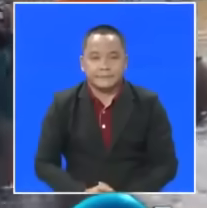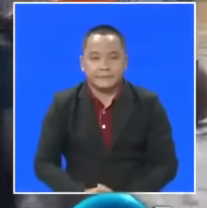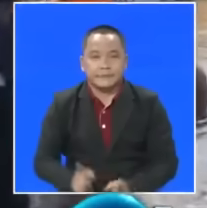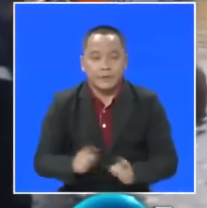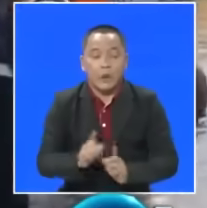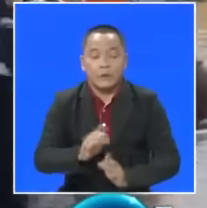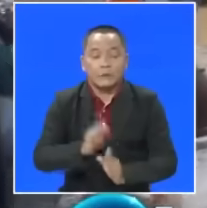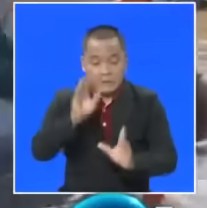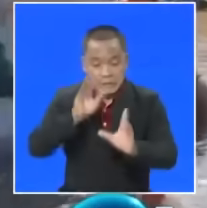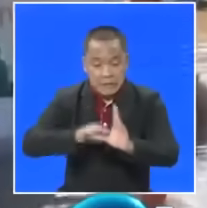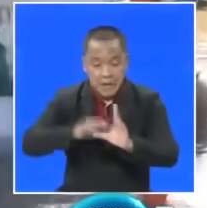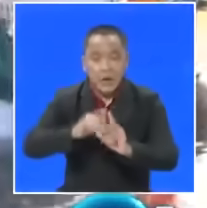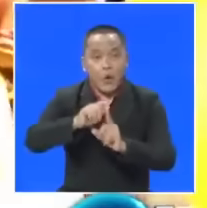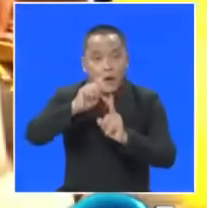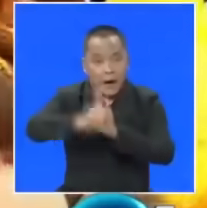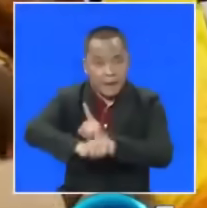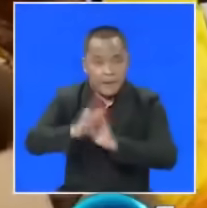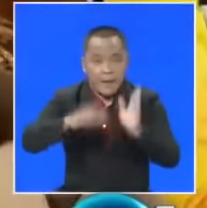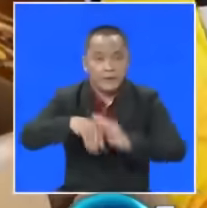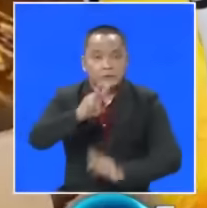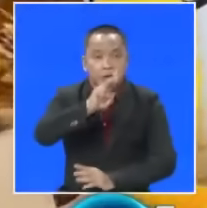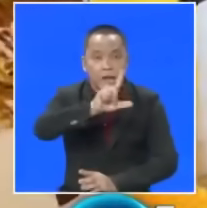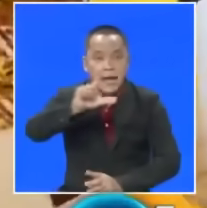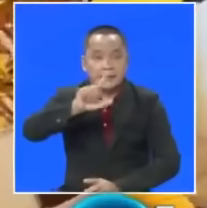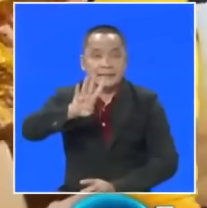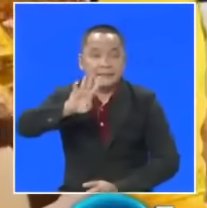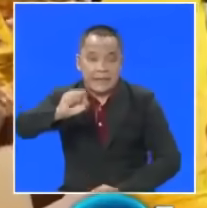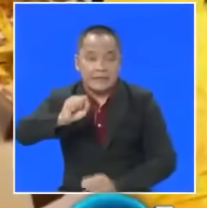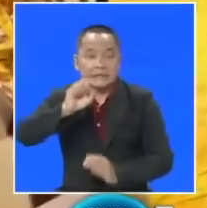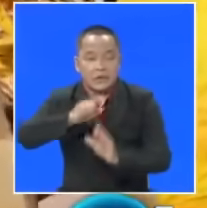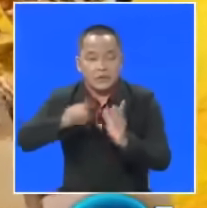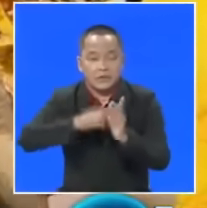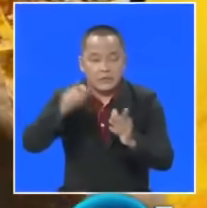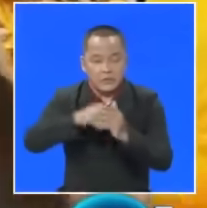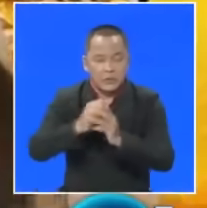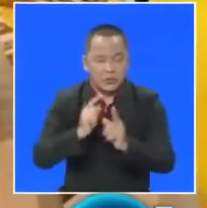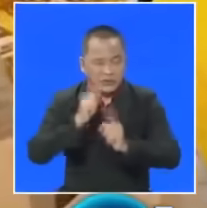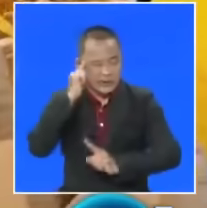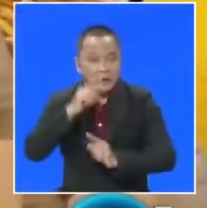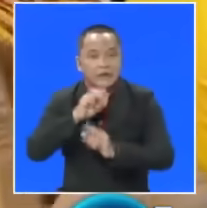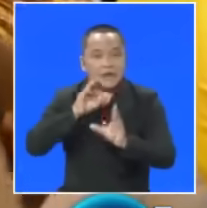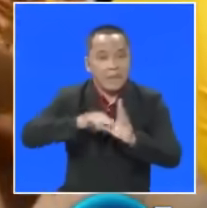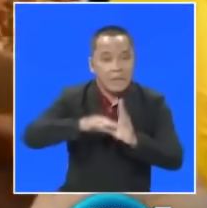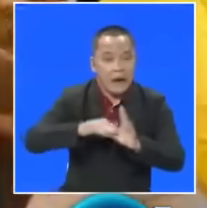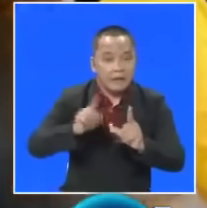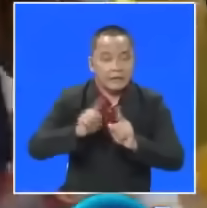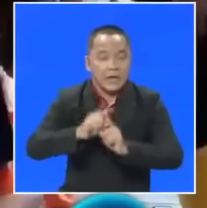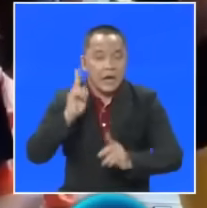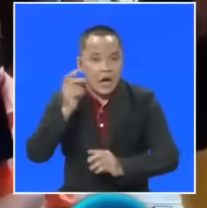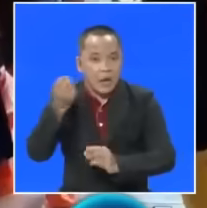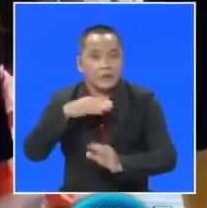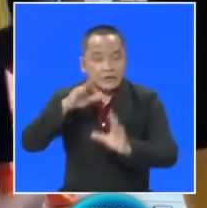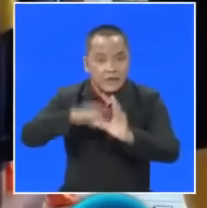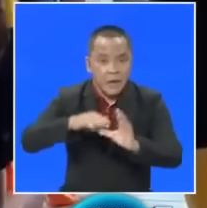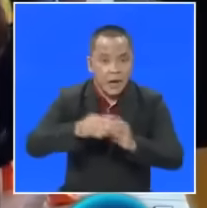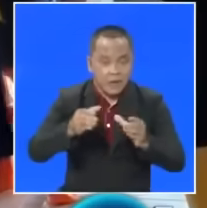2568โดยผู้มีสิทธิ์เลือกตั้งในโคราชมีประมาณ2ล้าน4แสนคนยลดาเป็นต่อว่าที่ผู้สมัครที่มีข่าวว่าจะ